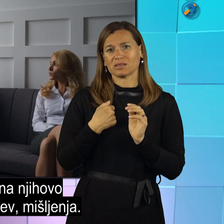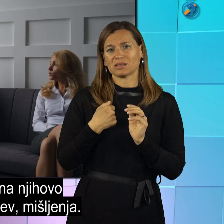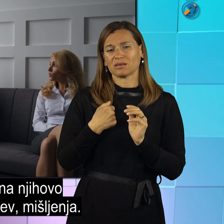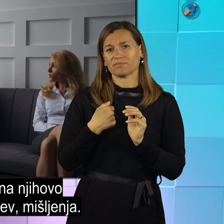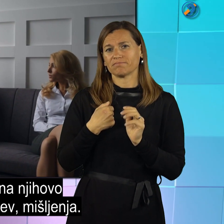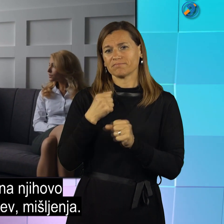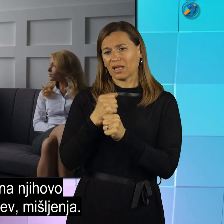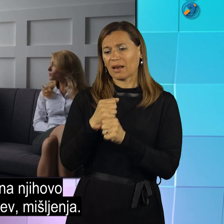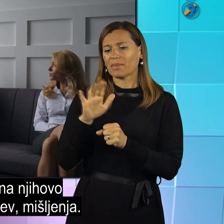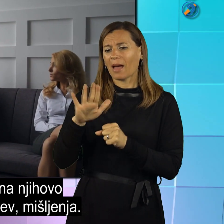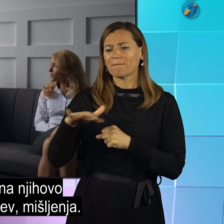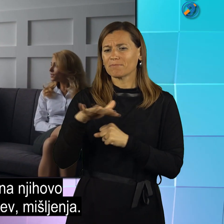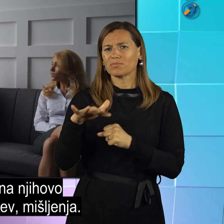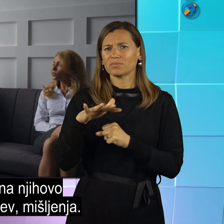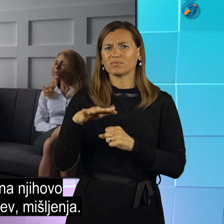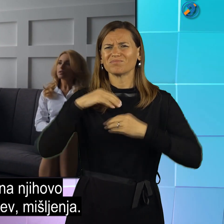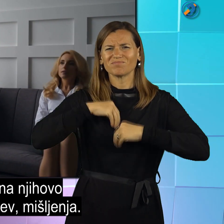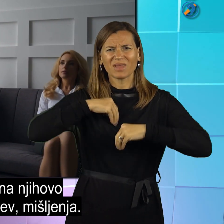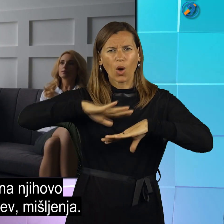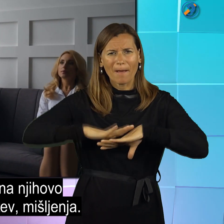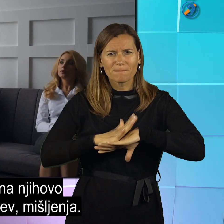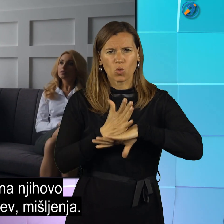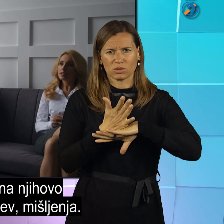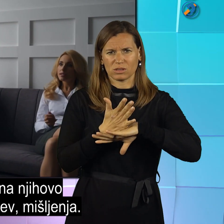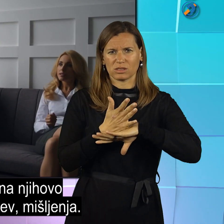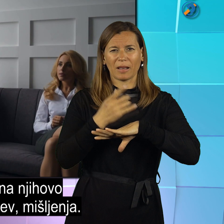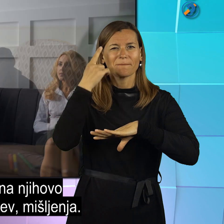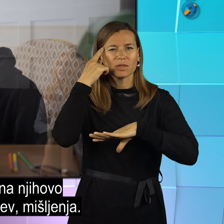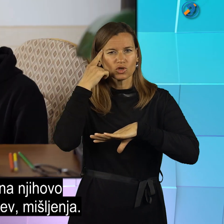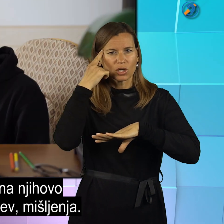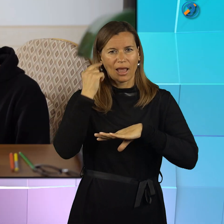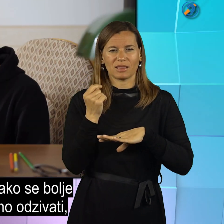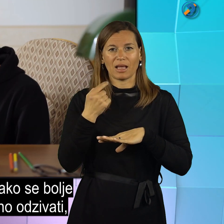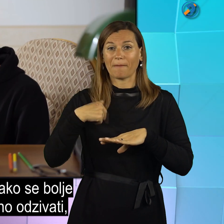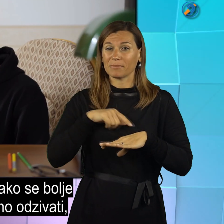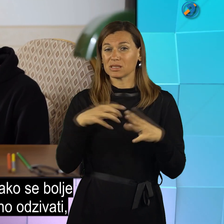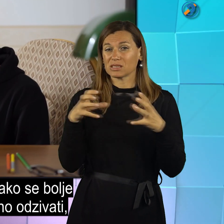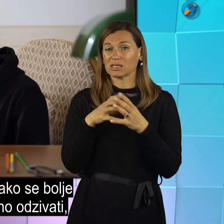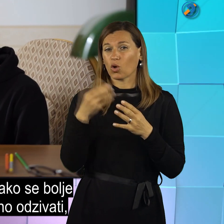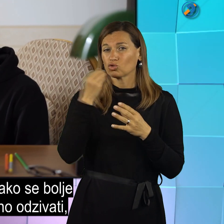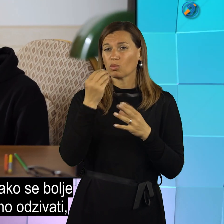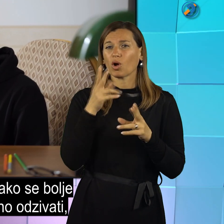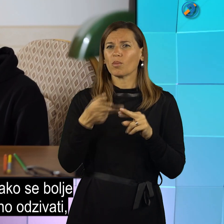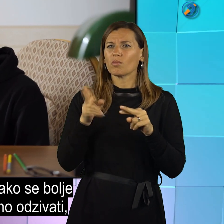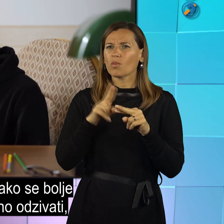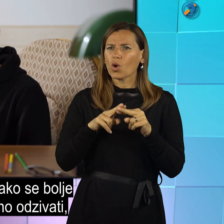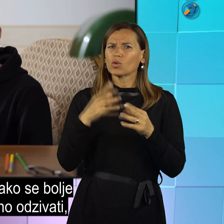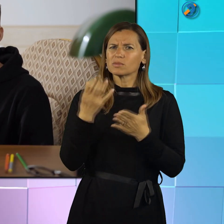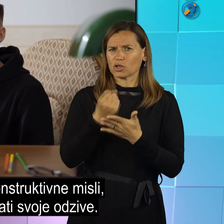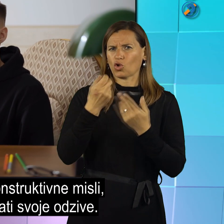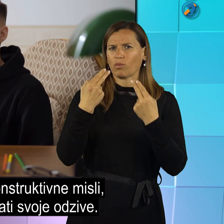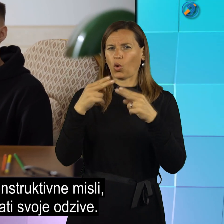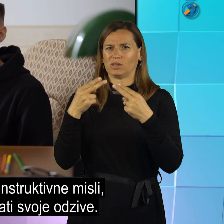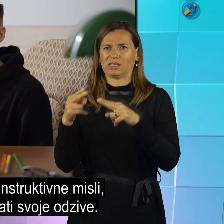posegam na njihovo področje emocij, mišljenja. Učimo se, kako bolj konstruktivno se odzivati,